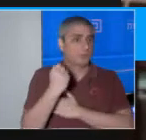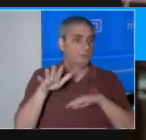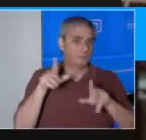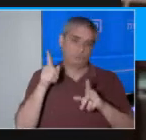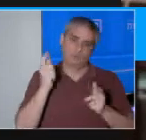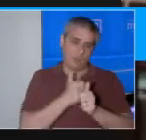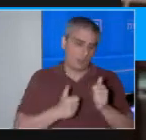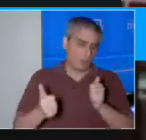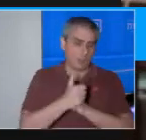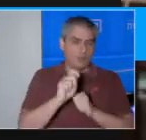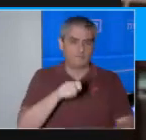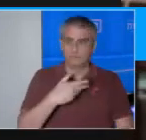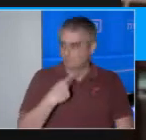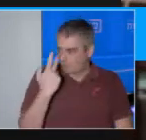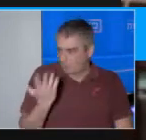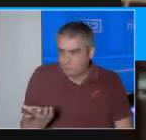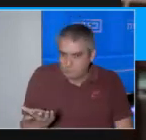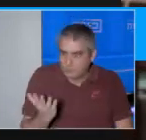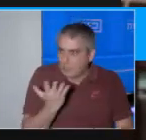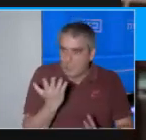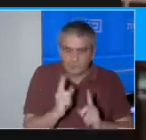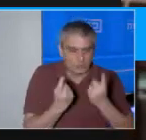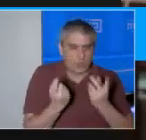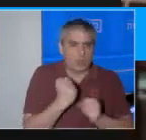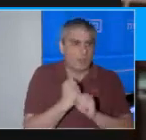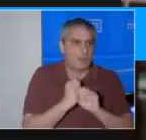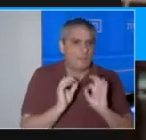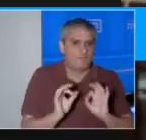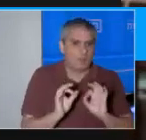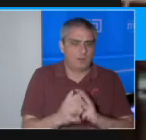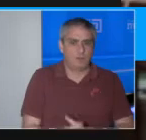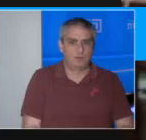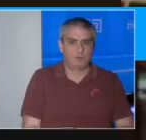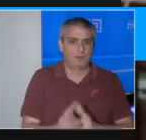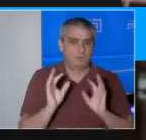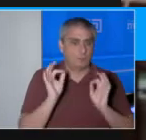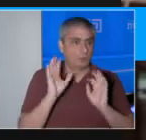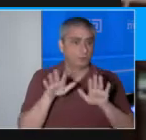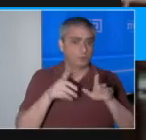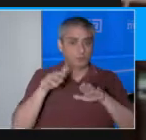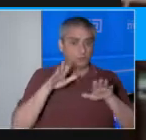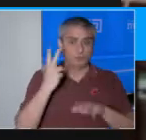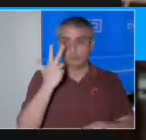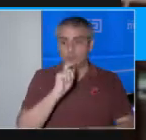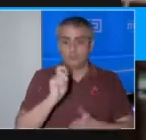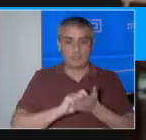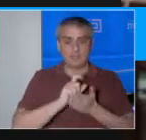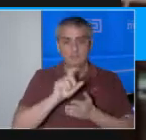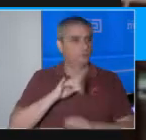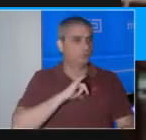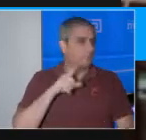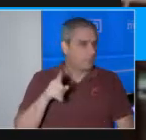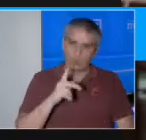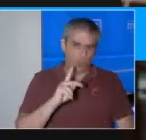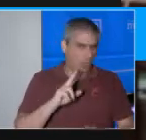בעצם לעקוף את הכנסת, ואנחנו רואים פעם אחר פעם איך זה מתרחש בפועל. בעיקר כשיש ראש ממשלה עם שלושה כתבי אישום, שכל מה שמעניין